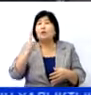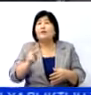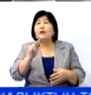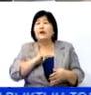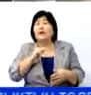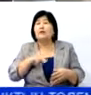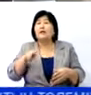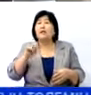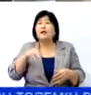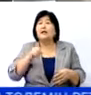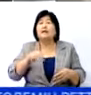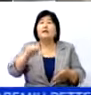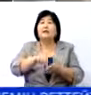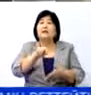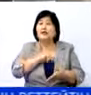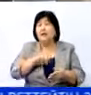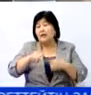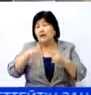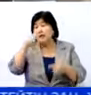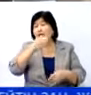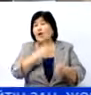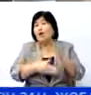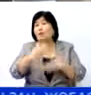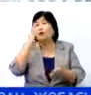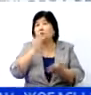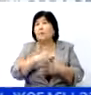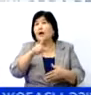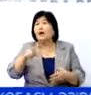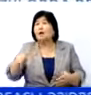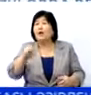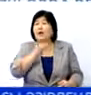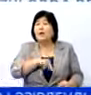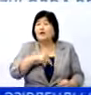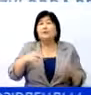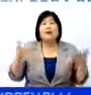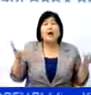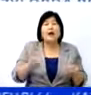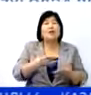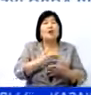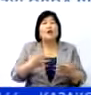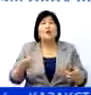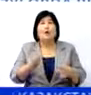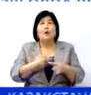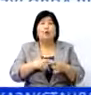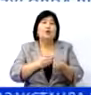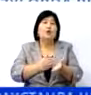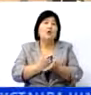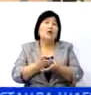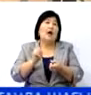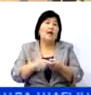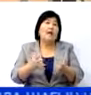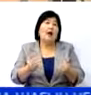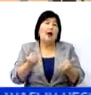порталы қолданысқа енді. Келер жылдан бастап мүгедектігі бар тұлғалар қызметтер мен қажетті тауарларды осы жүйе арқылы алатын